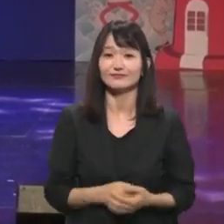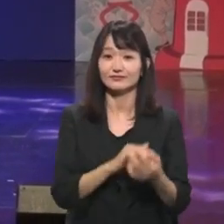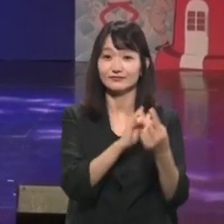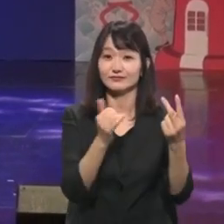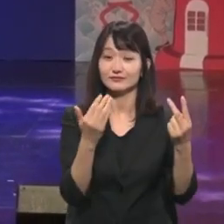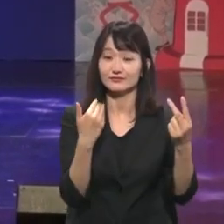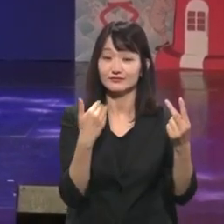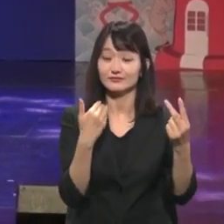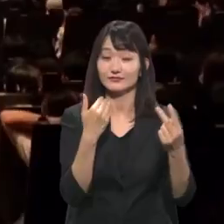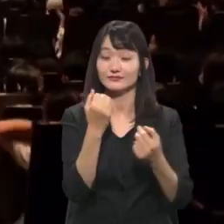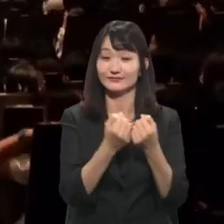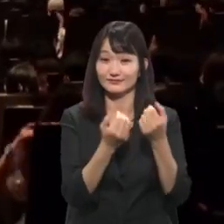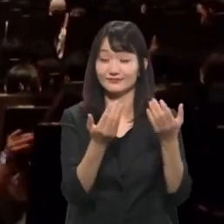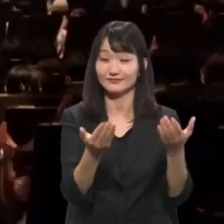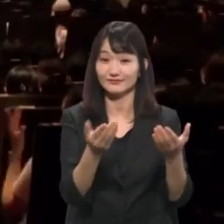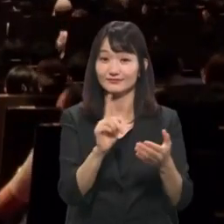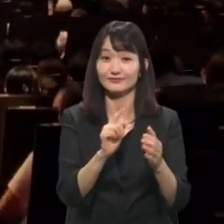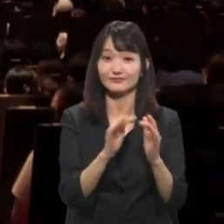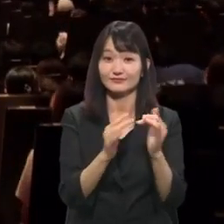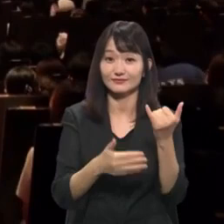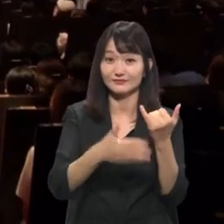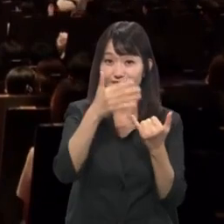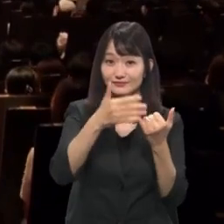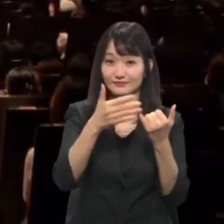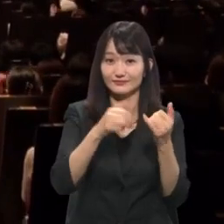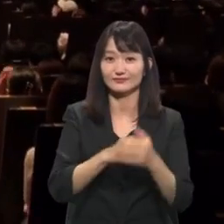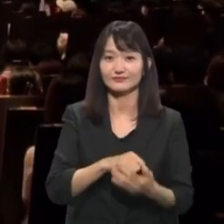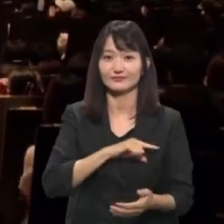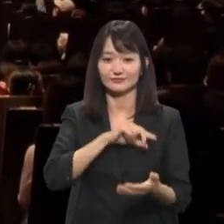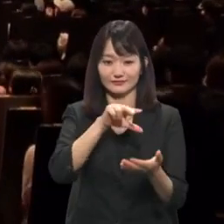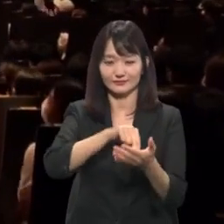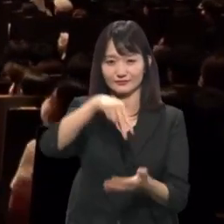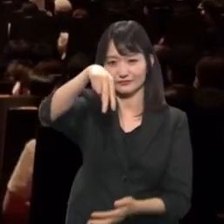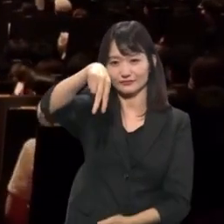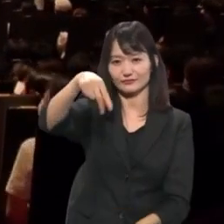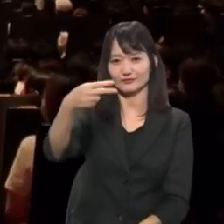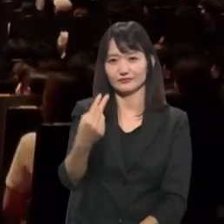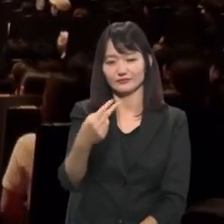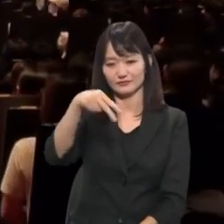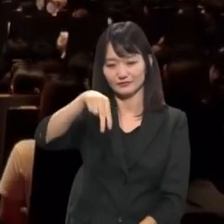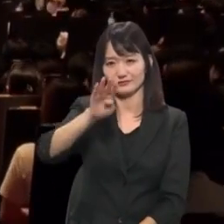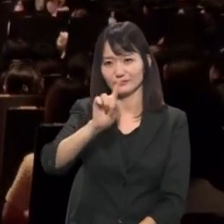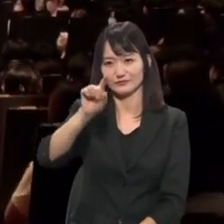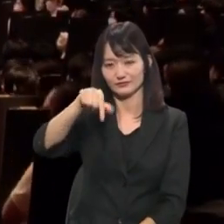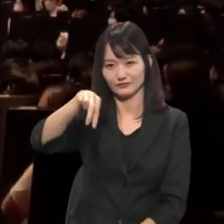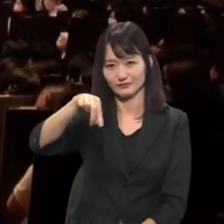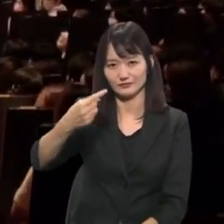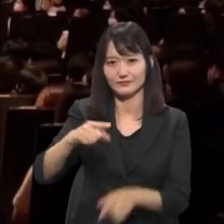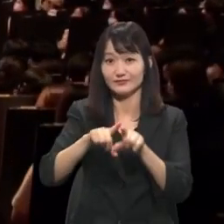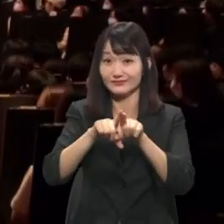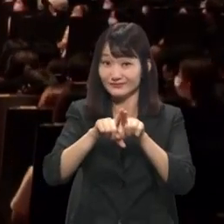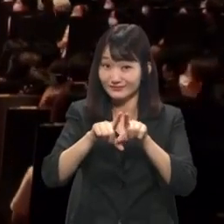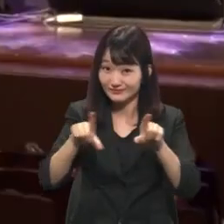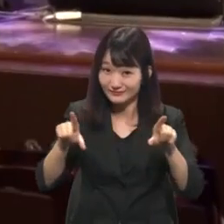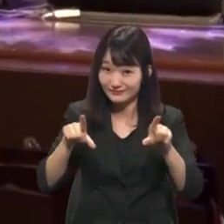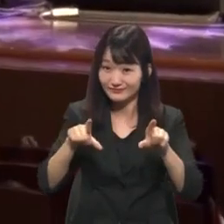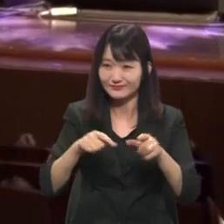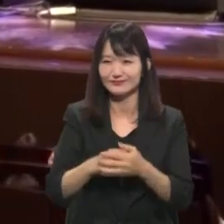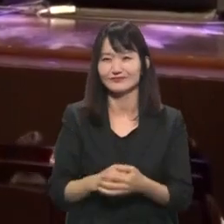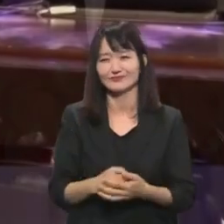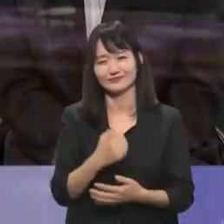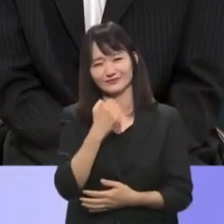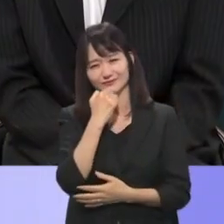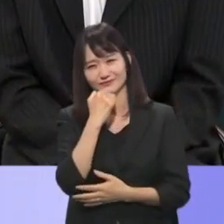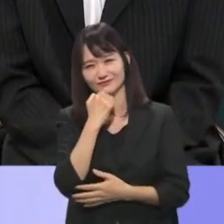앞서 설명을 들었지만 드렸지만 유튜브 채널 쇼박스에서 일상 계급 그리고 자극보다 공감하는